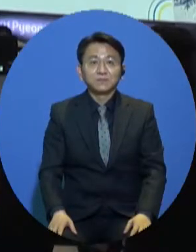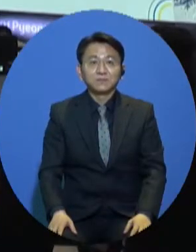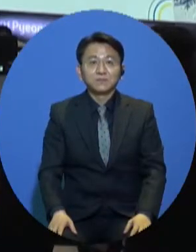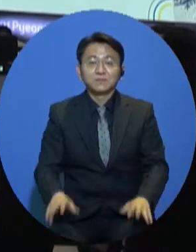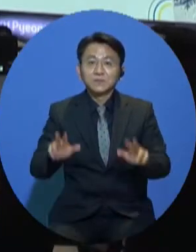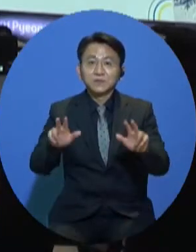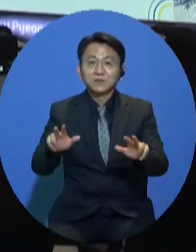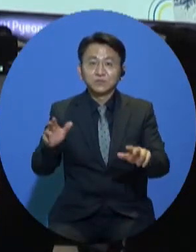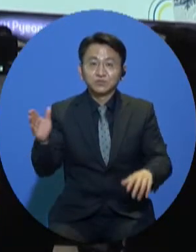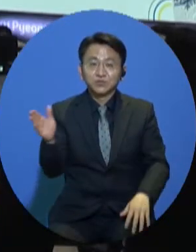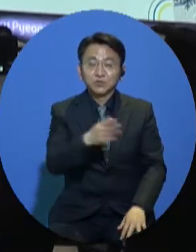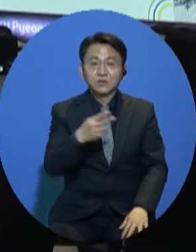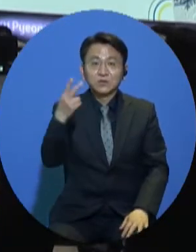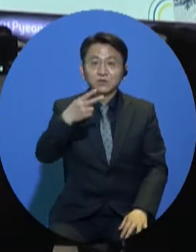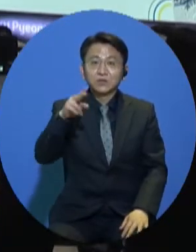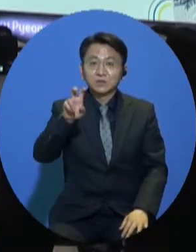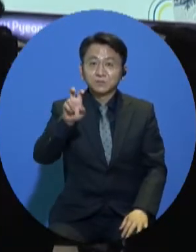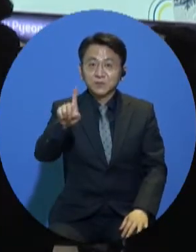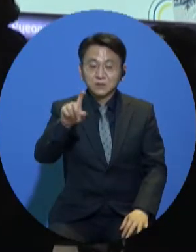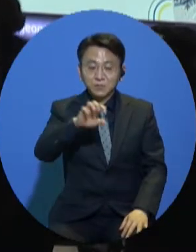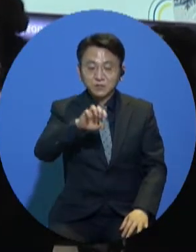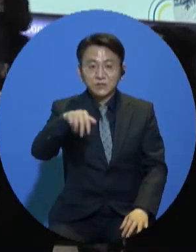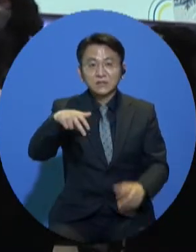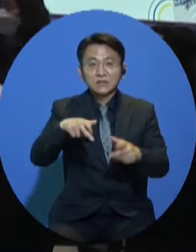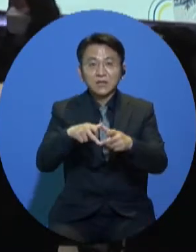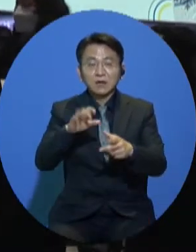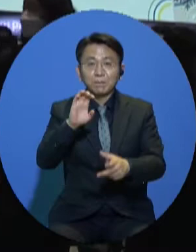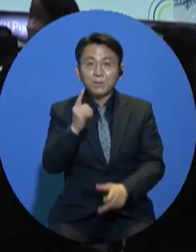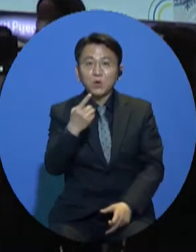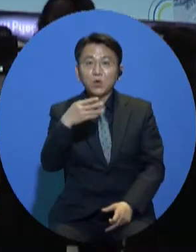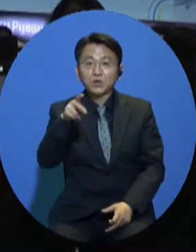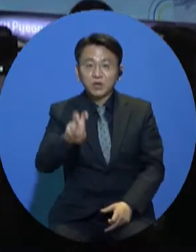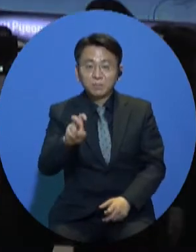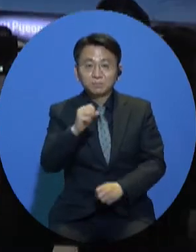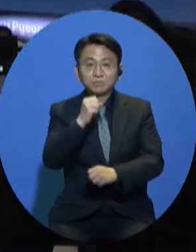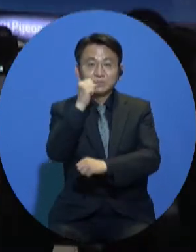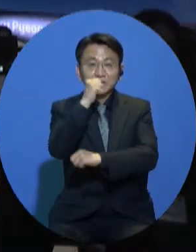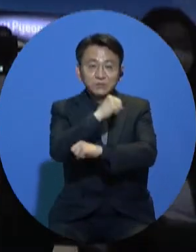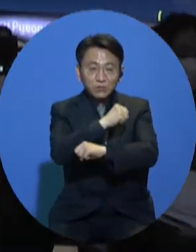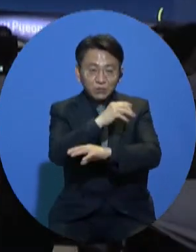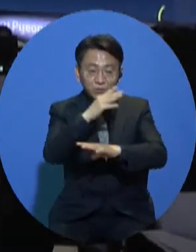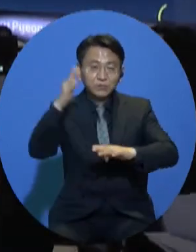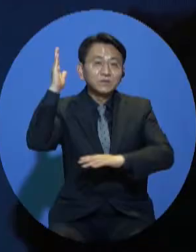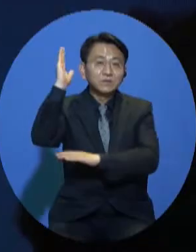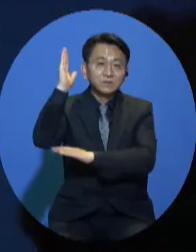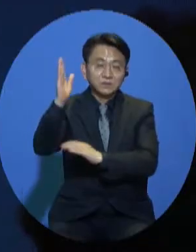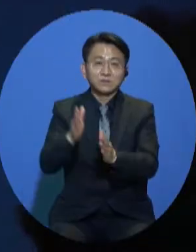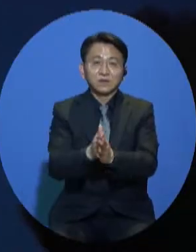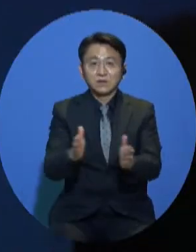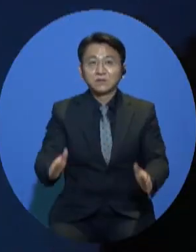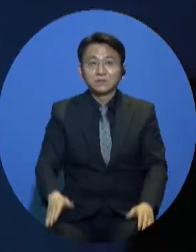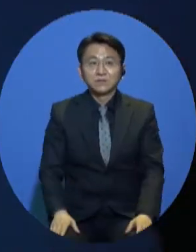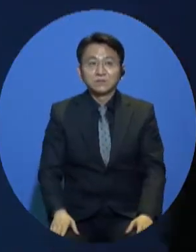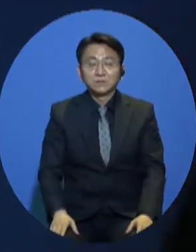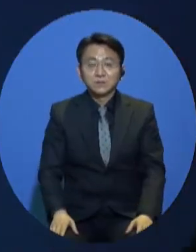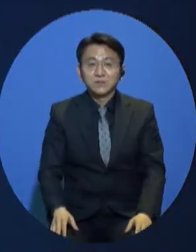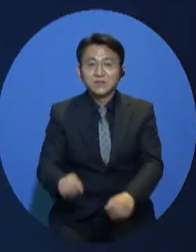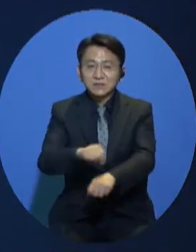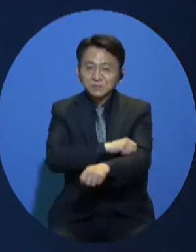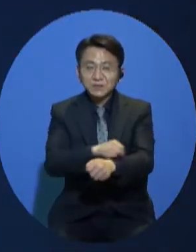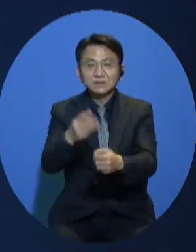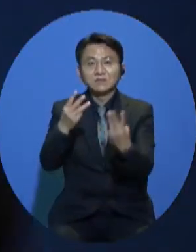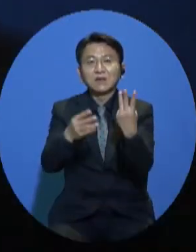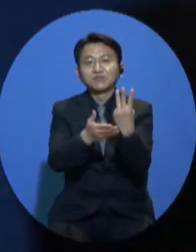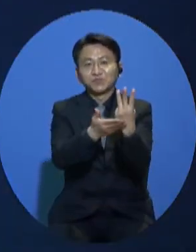그러면 지금부터 2021 평창 장애 포럼 기조 세션을 진행을 하겠습니다. 말씀드린 대로 특별한 세 분을